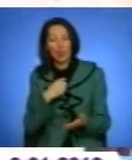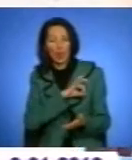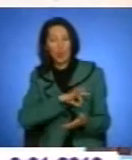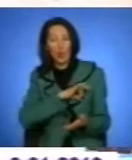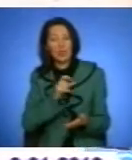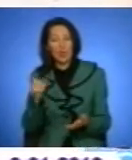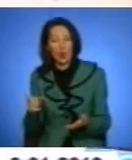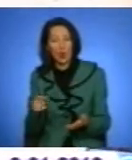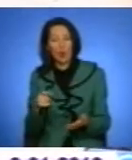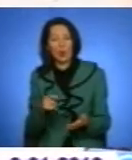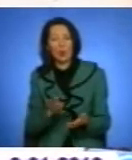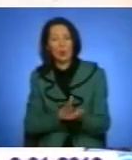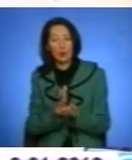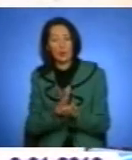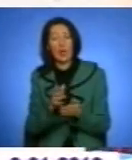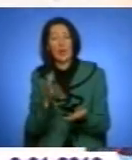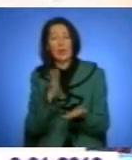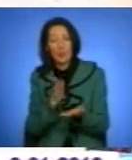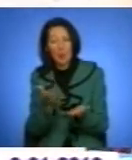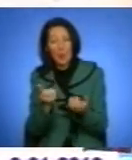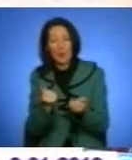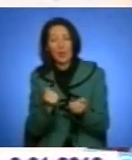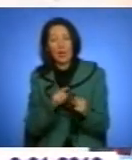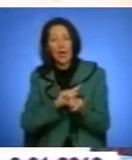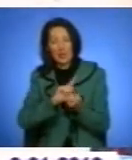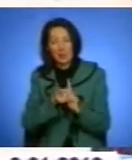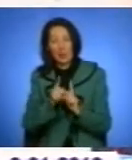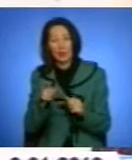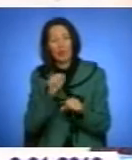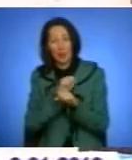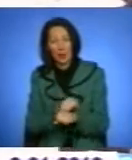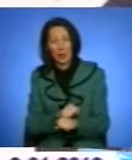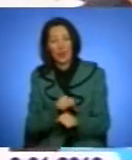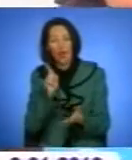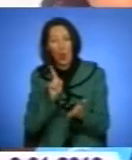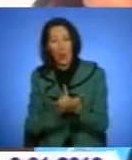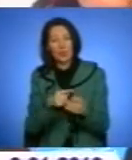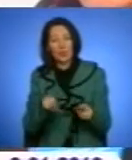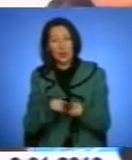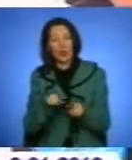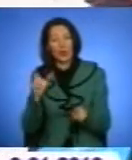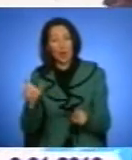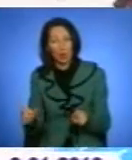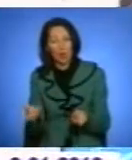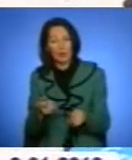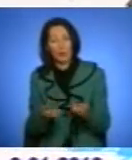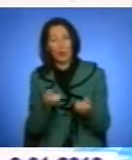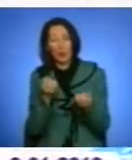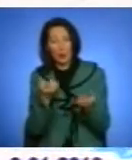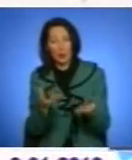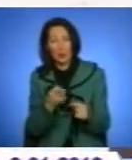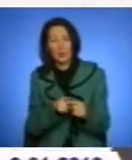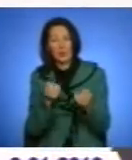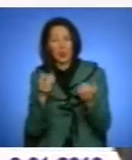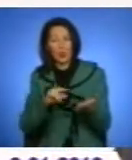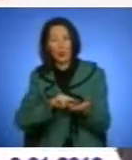набуття, зміну чи припинення права або обов'язків такої особи. Якщо по-простому, це, по суті, це